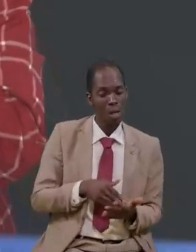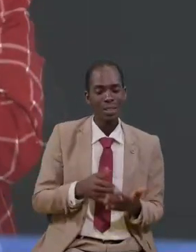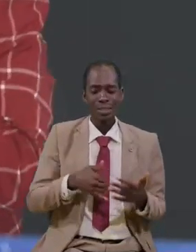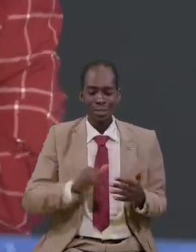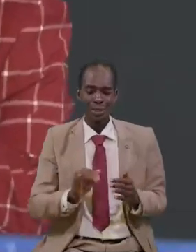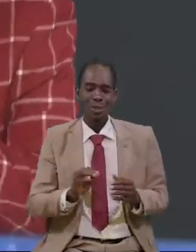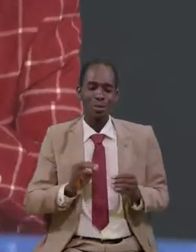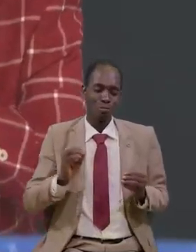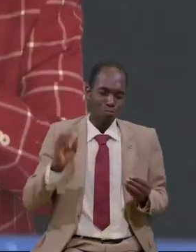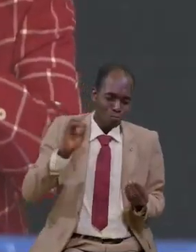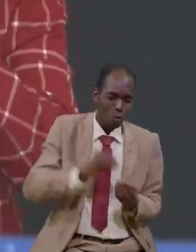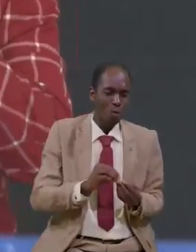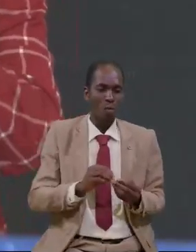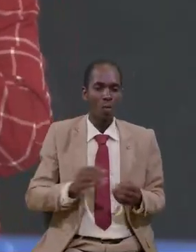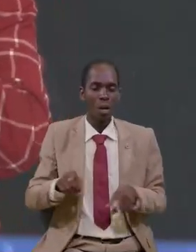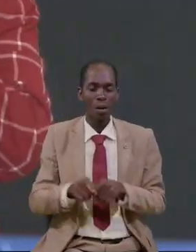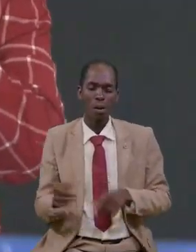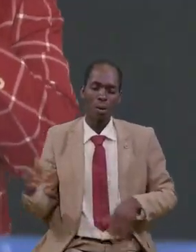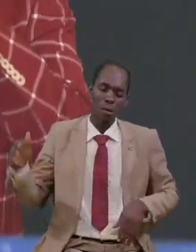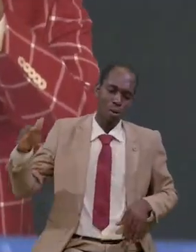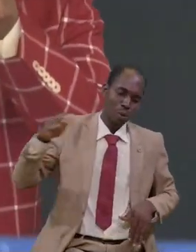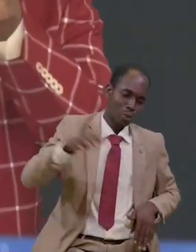Et il a continué comme ça.